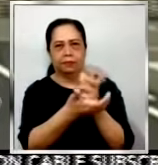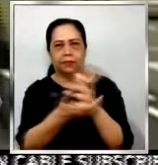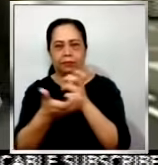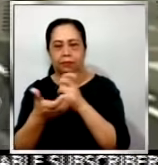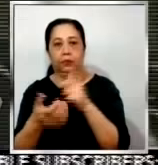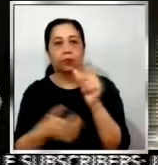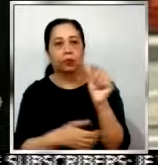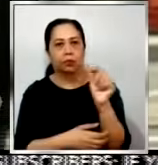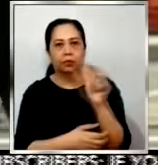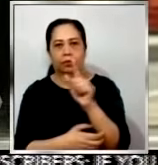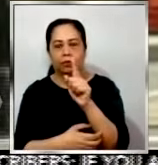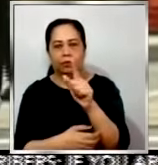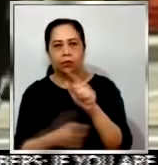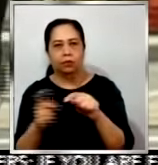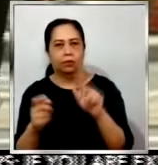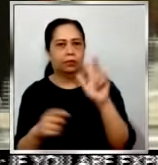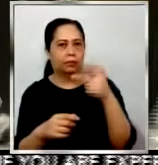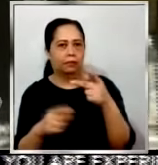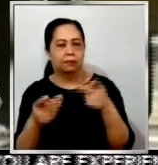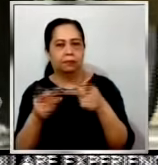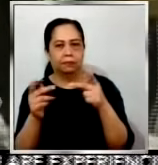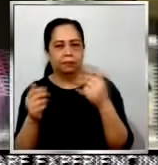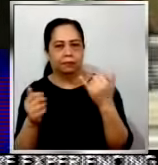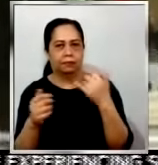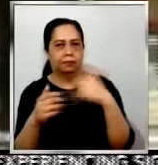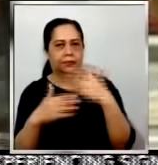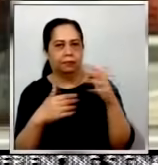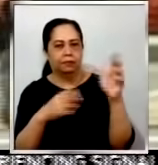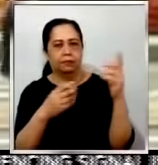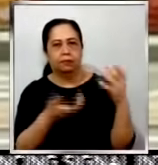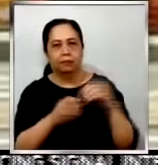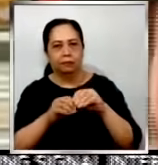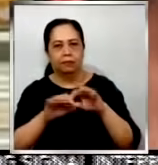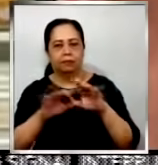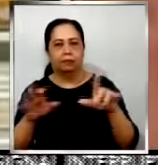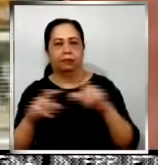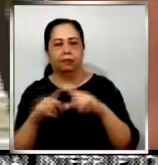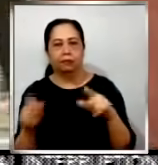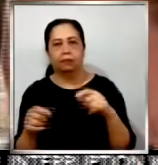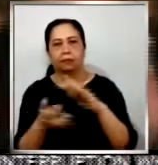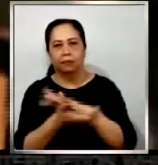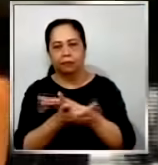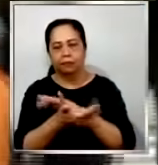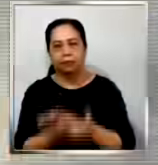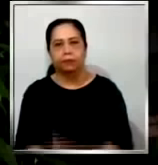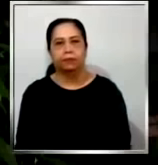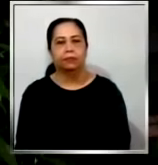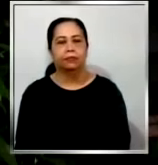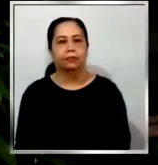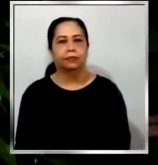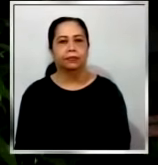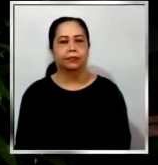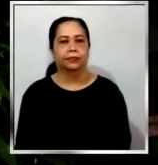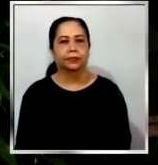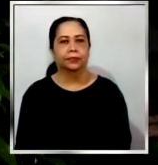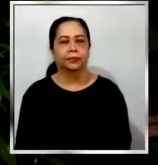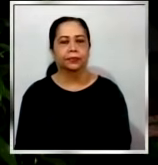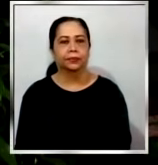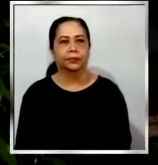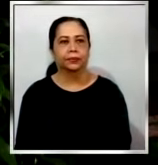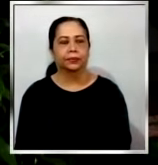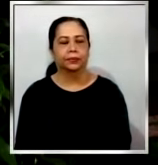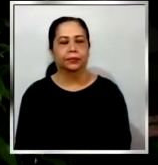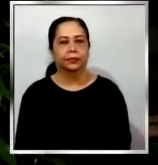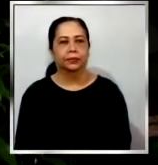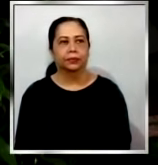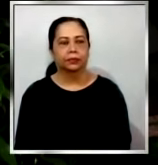Nasa third wave na doon ngayon ang pagkalat ng virus. Bernadette Reyes, Nakatutok, 24 Oras. Dalawang butanding